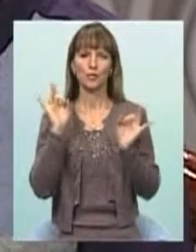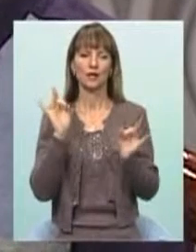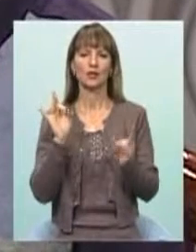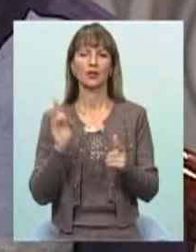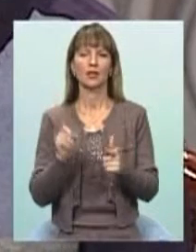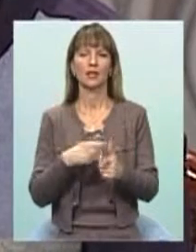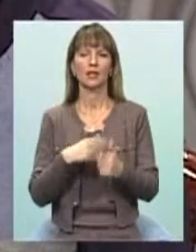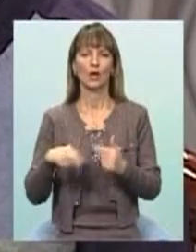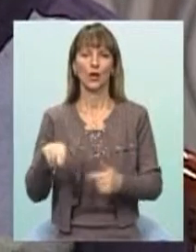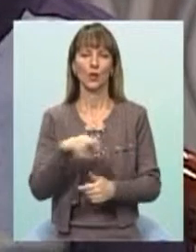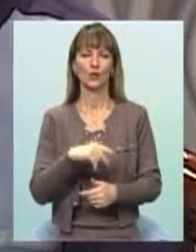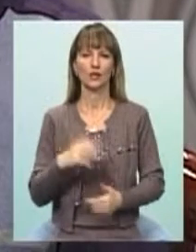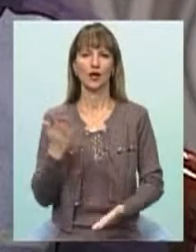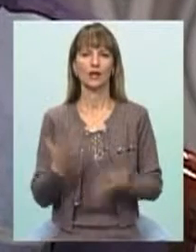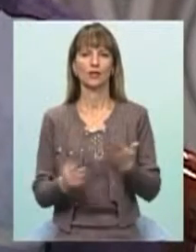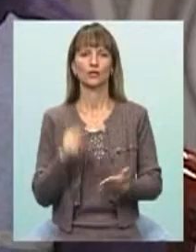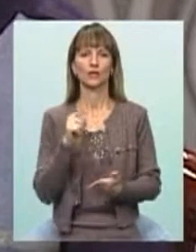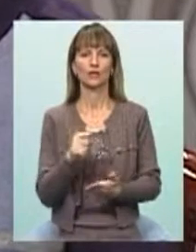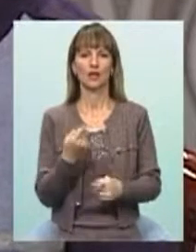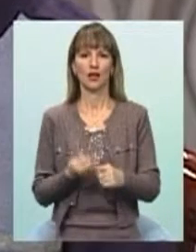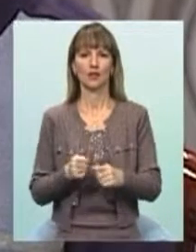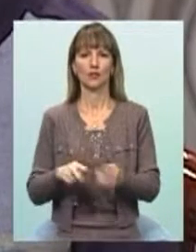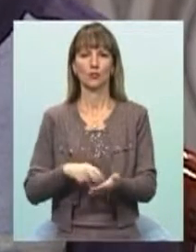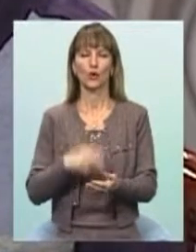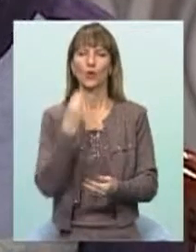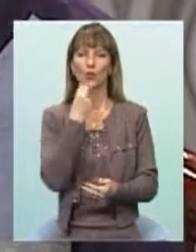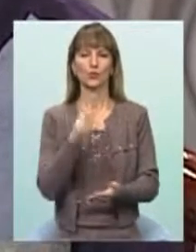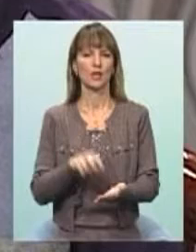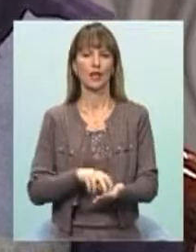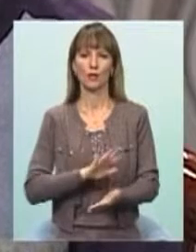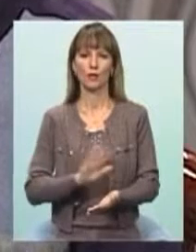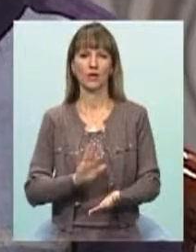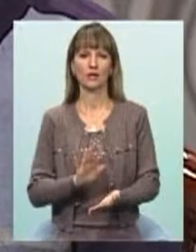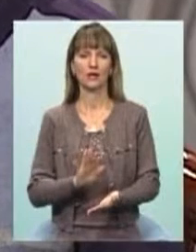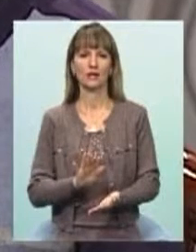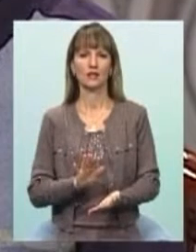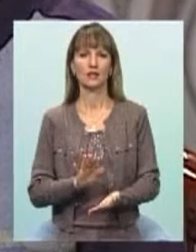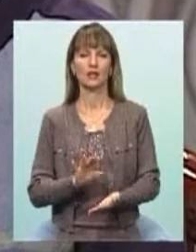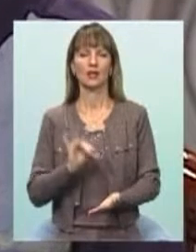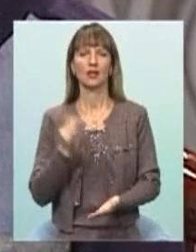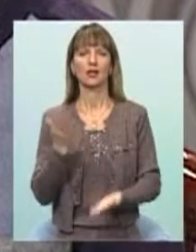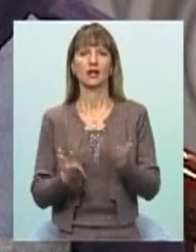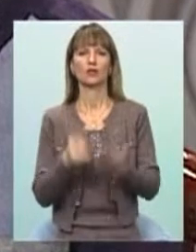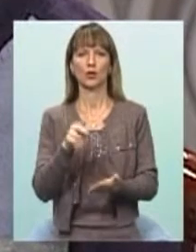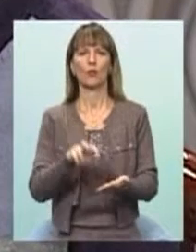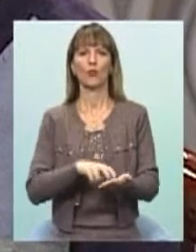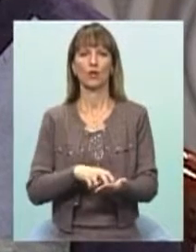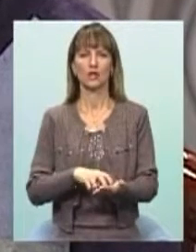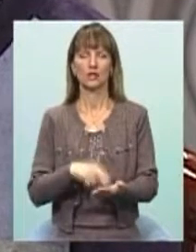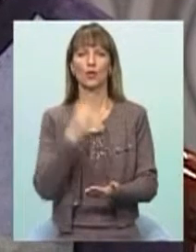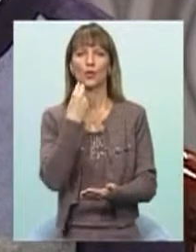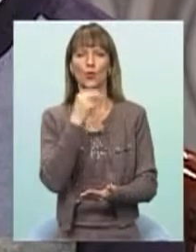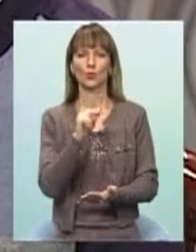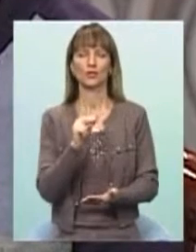або ходить. А якщо ти цього боїшся, краще не боятися, але якщо ти боїшся, то